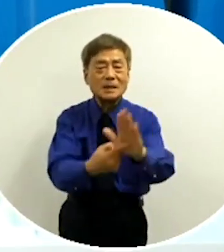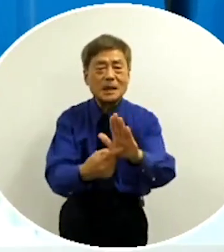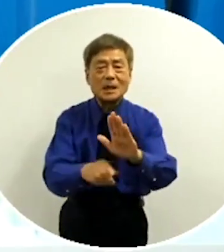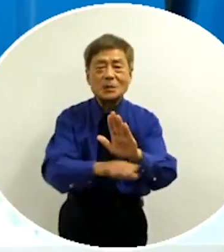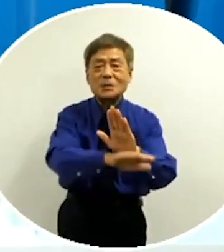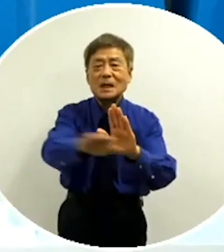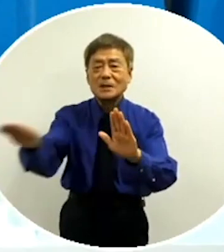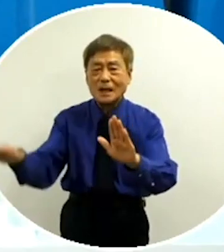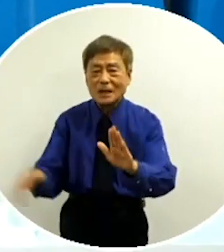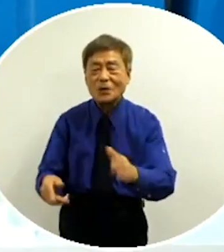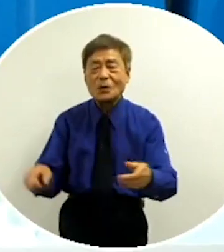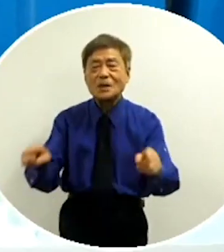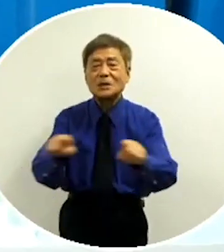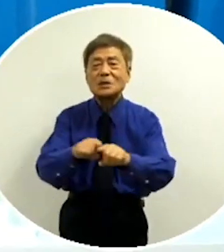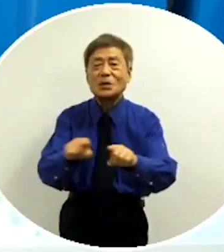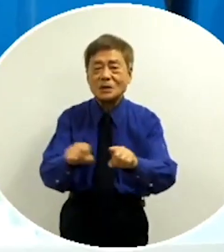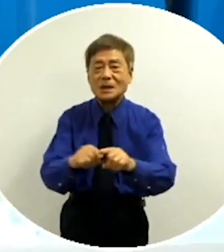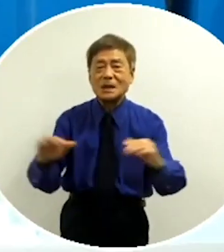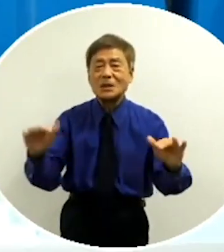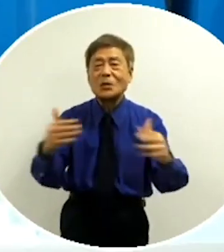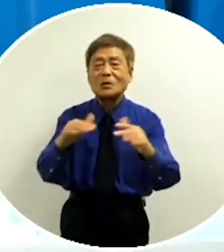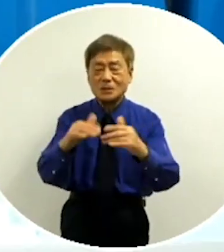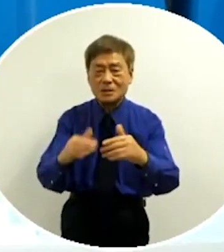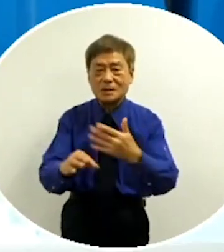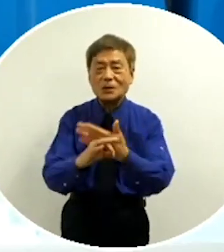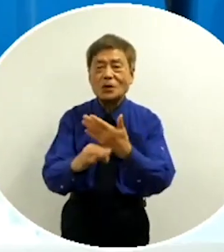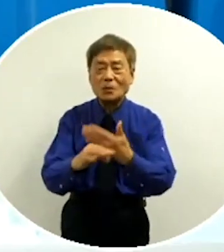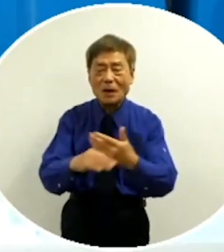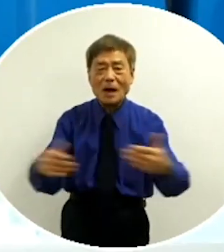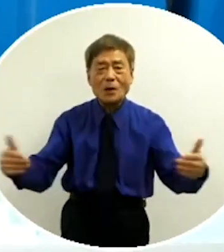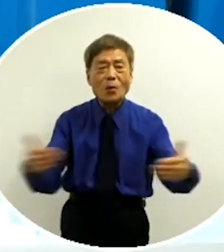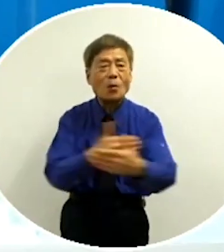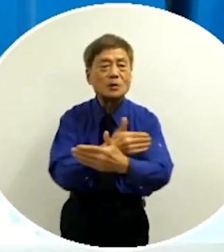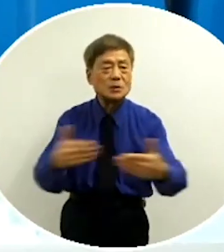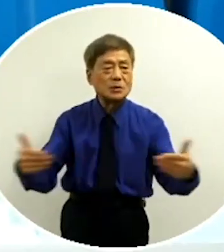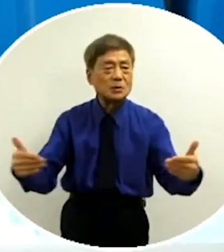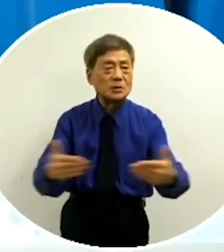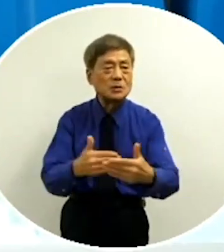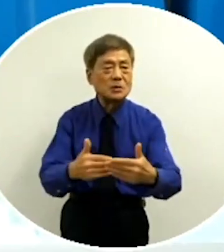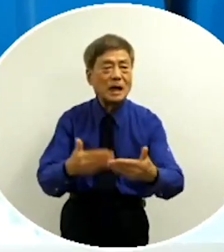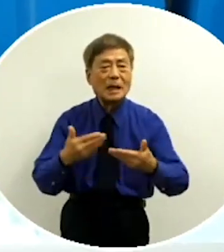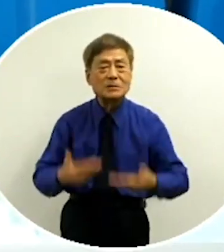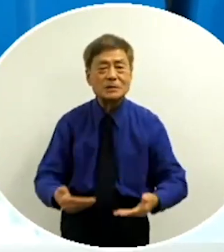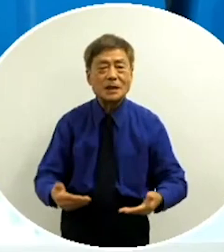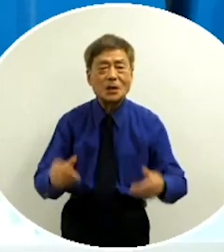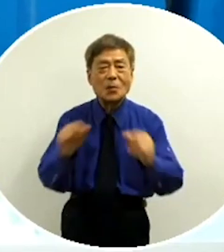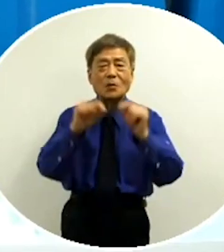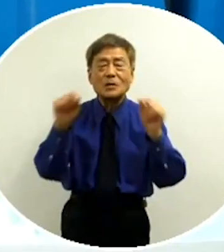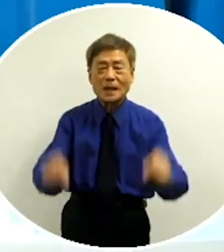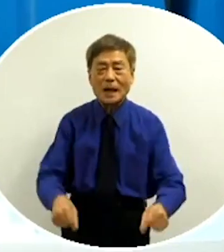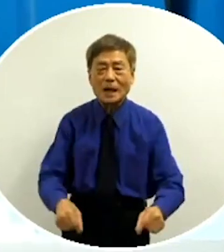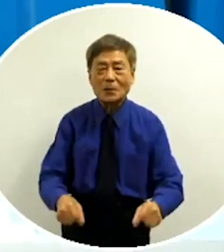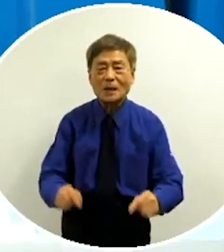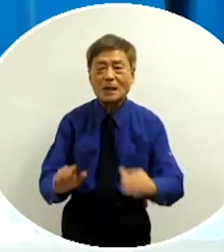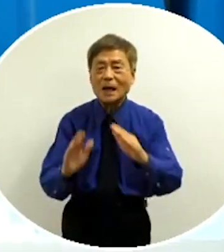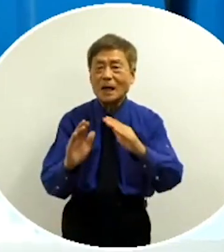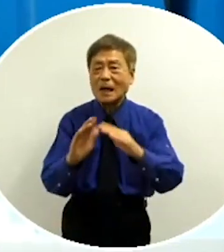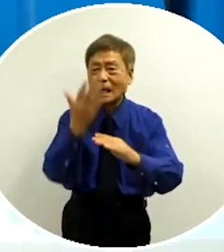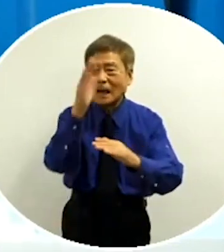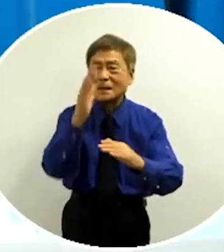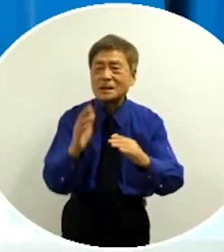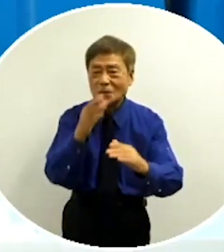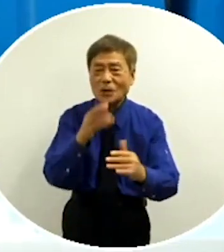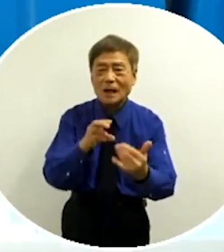したり例えばダムのことをかもしれないし交通安全政策もしれないし防災対策をしかもしれないけど